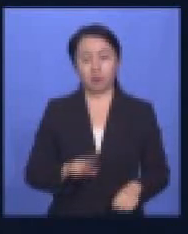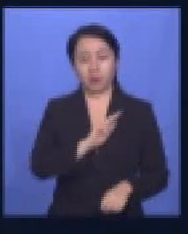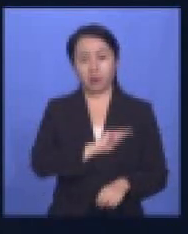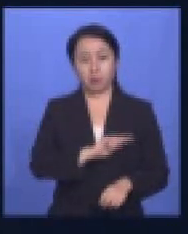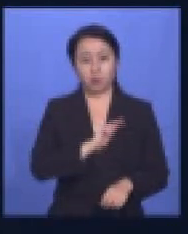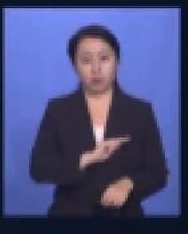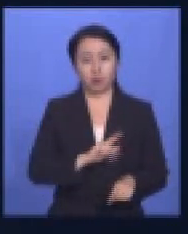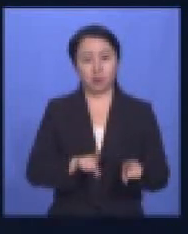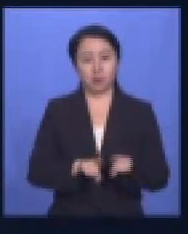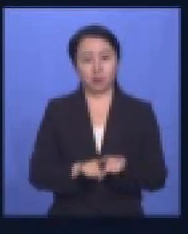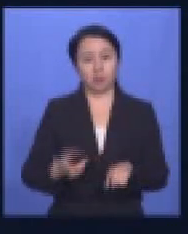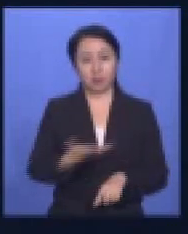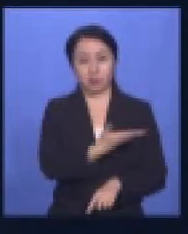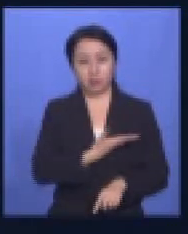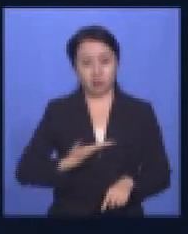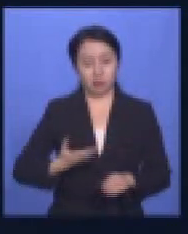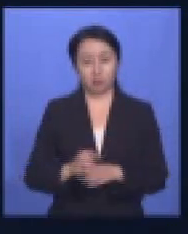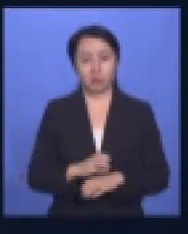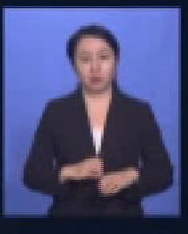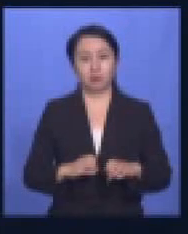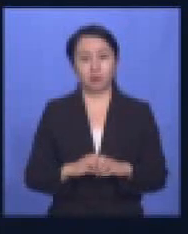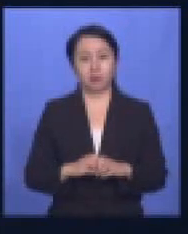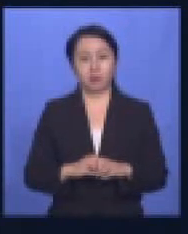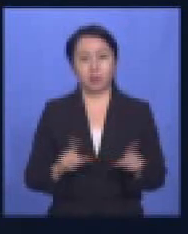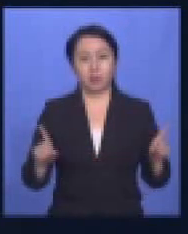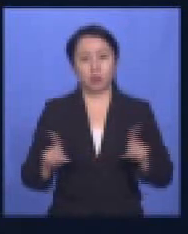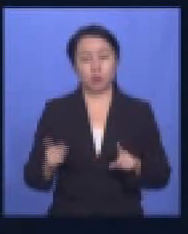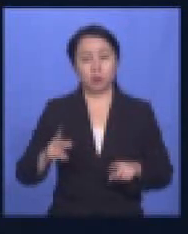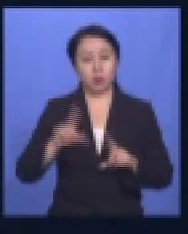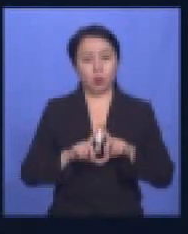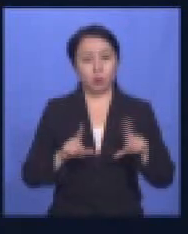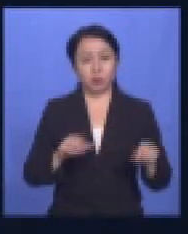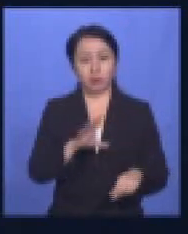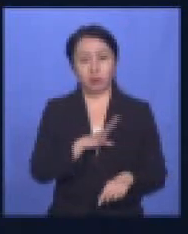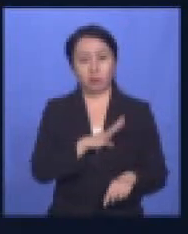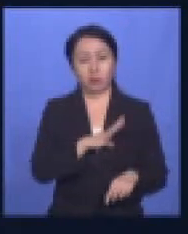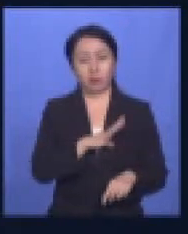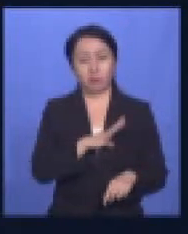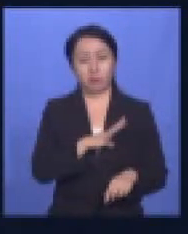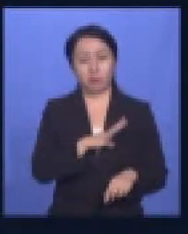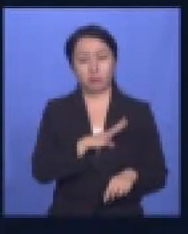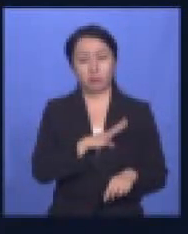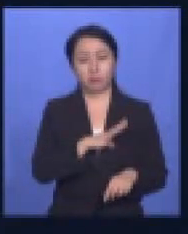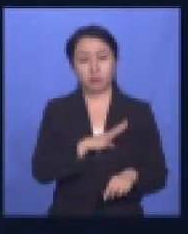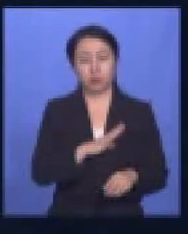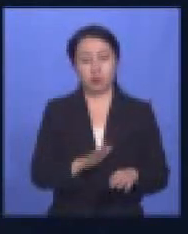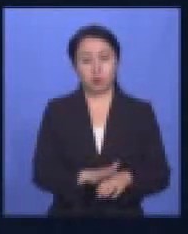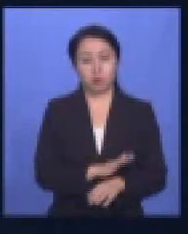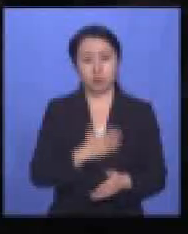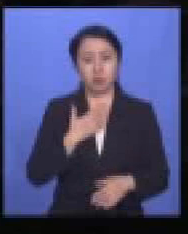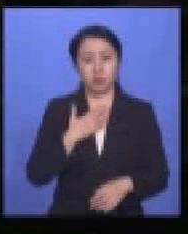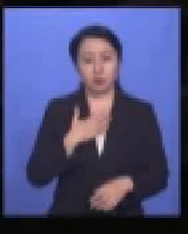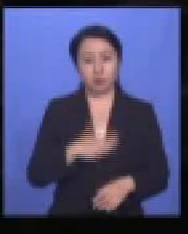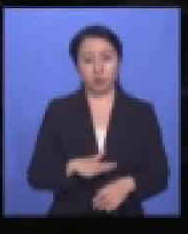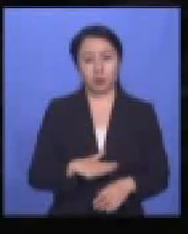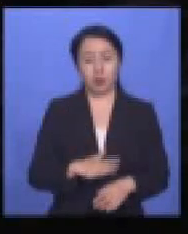сотрудников, а также наших подопечных, чтобы в наших учреждениях была оперативная обстановка стабильной.